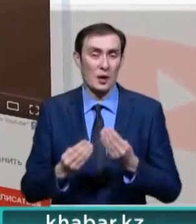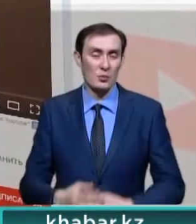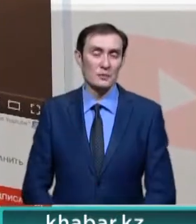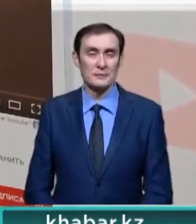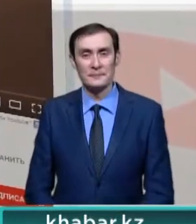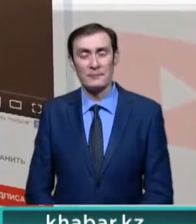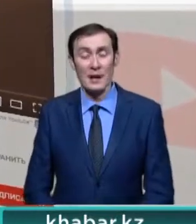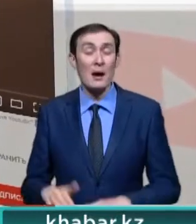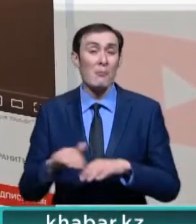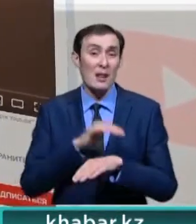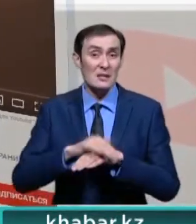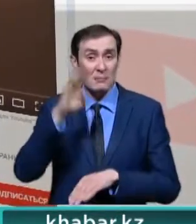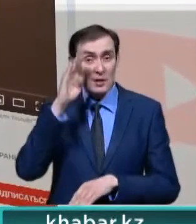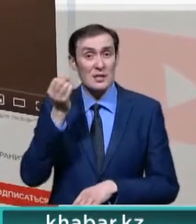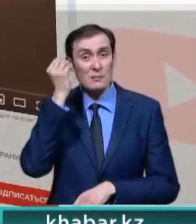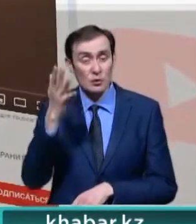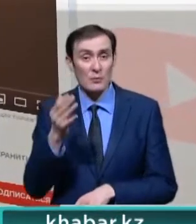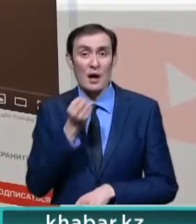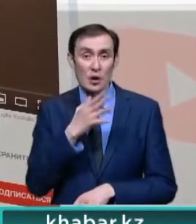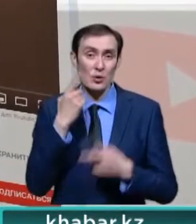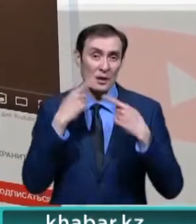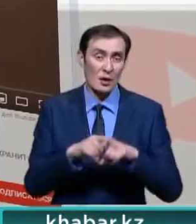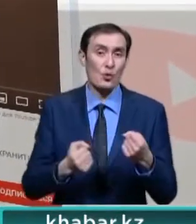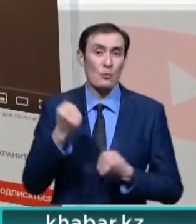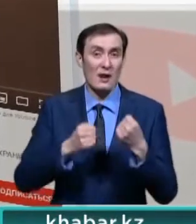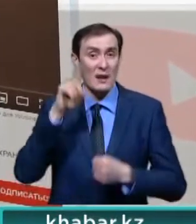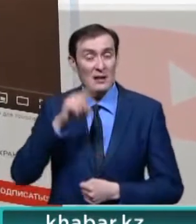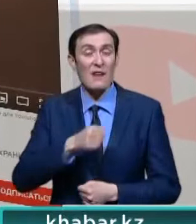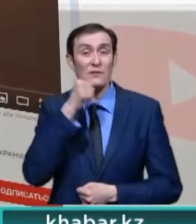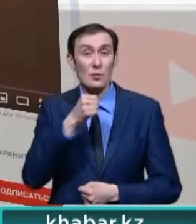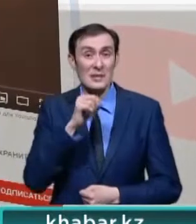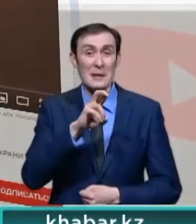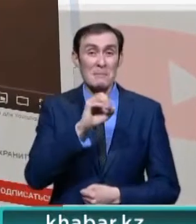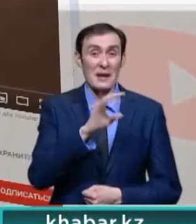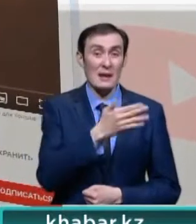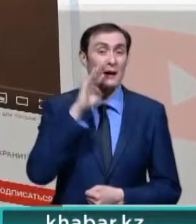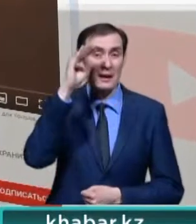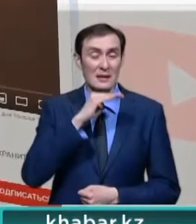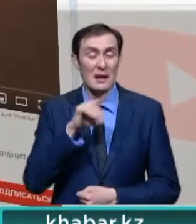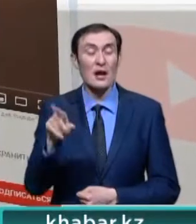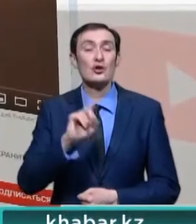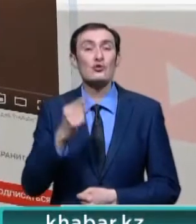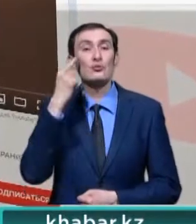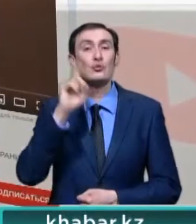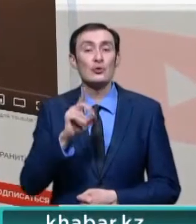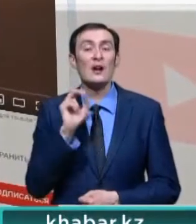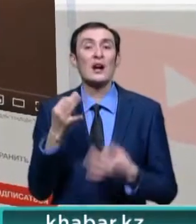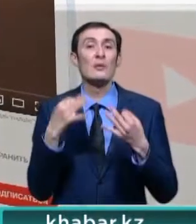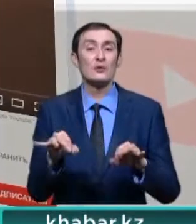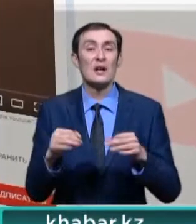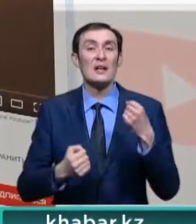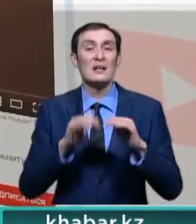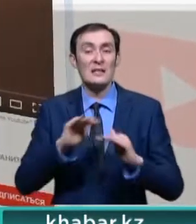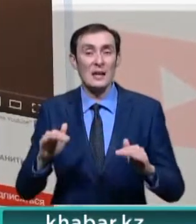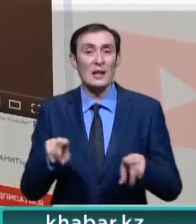молодцы мальчики талантливые хорошо техника управляют а вот взрослые берег родители о чем они думают как можно детей с